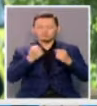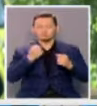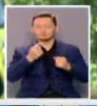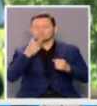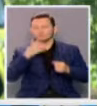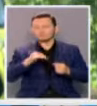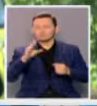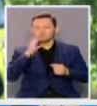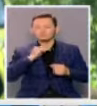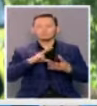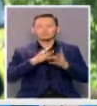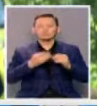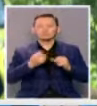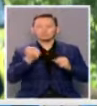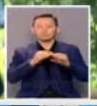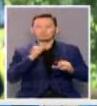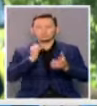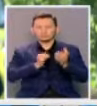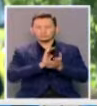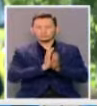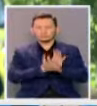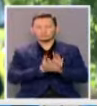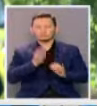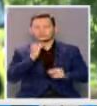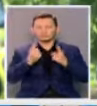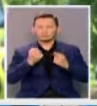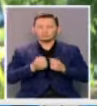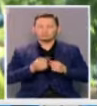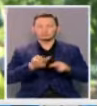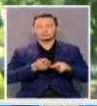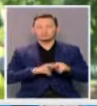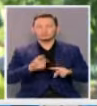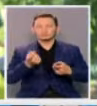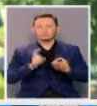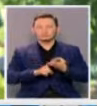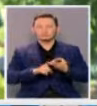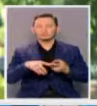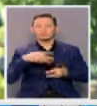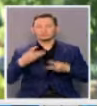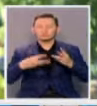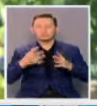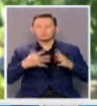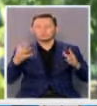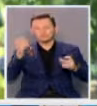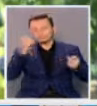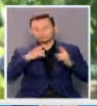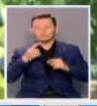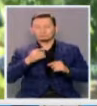при общественном потоке машин. Для этого оно будет лучше